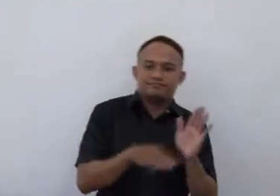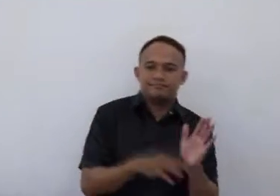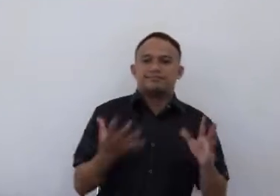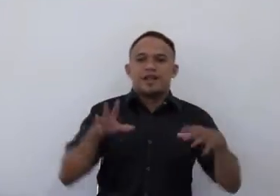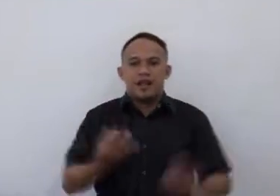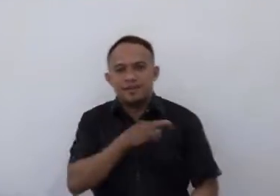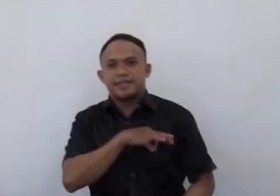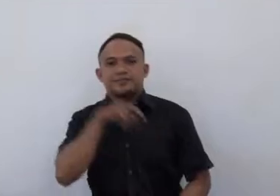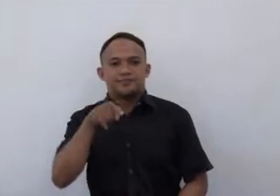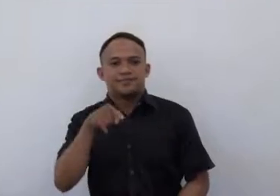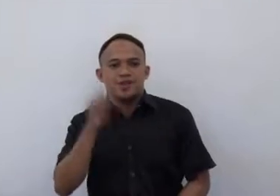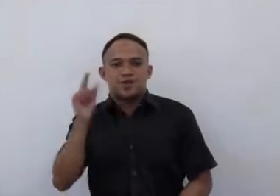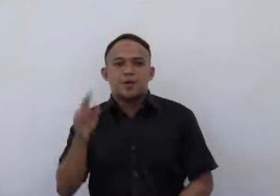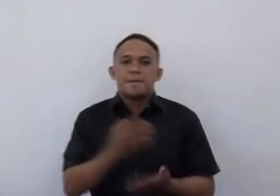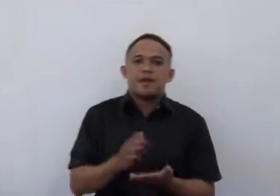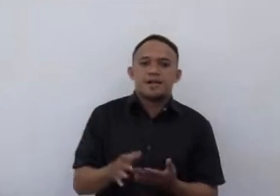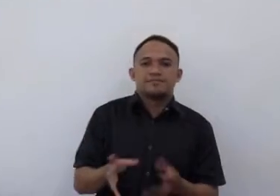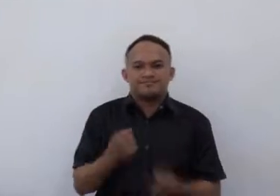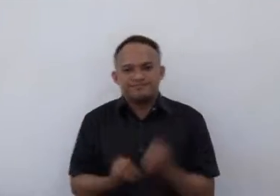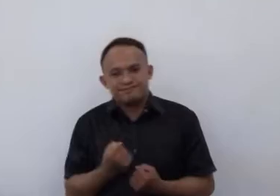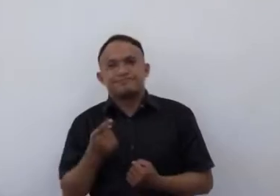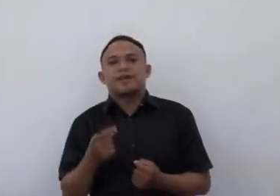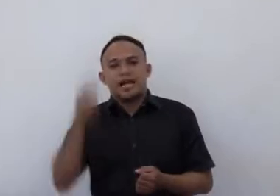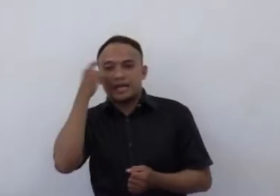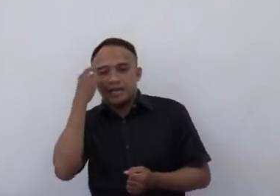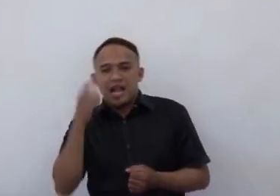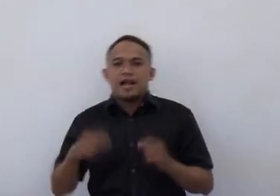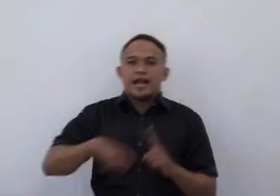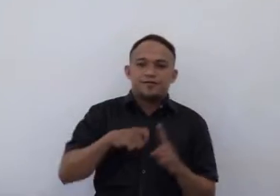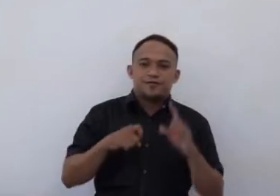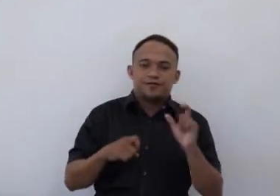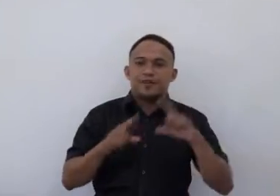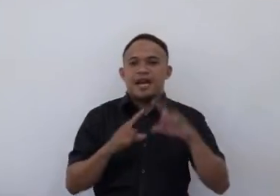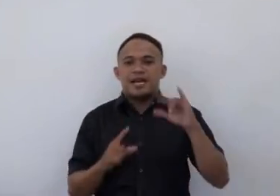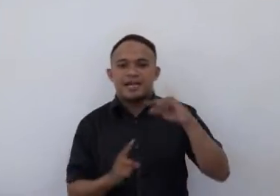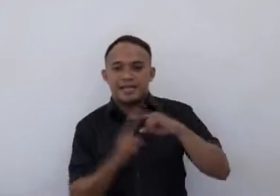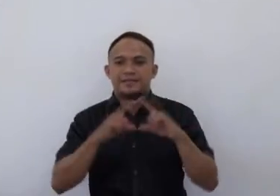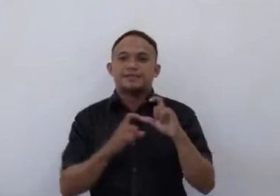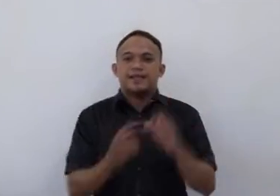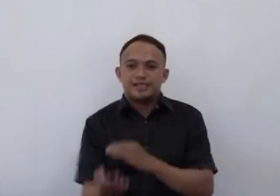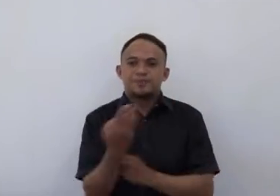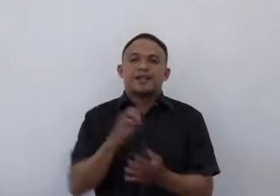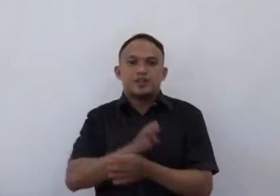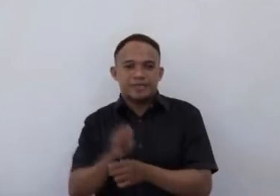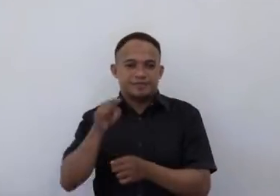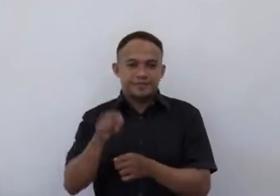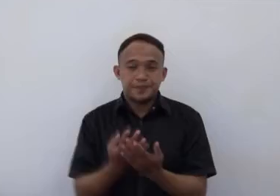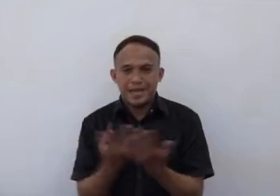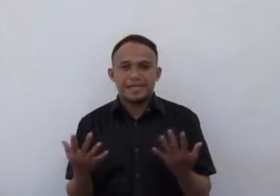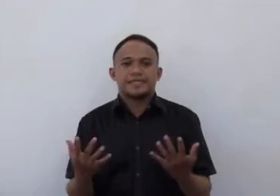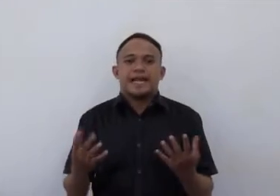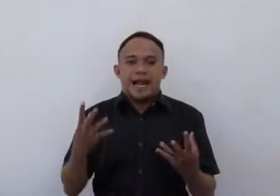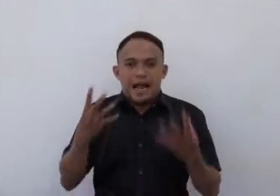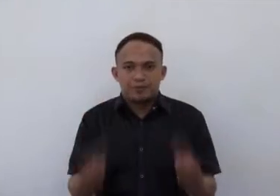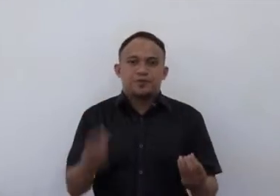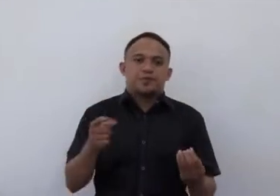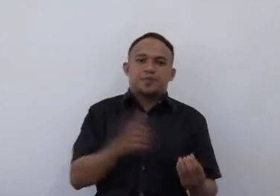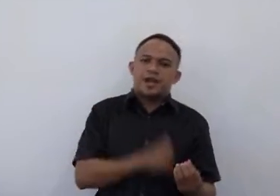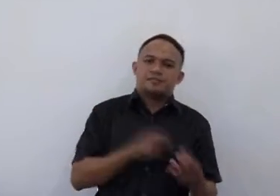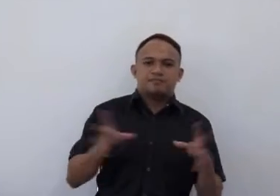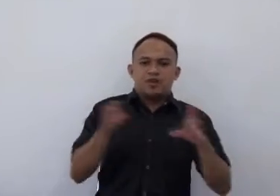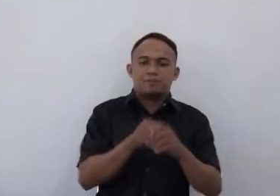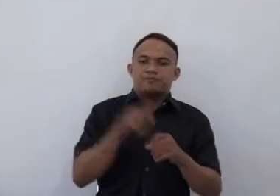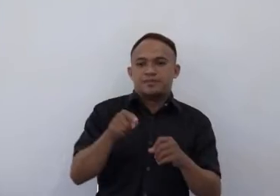3,5 triliun rupiah. Dana desa tersebut telah dimanfaatkan untuk berbagai kegiatan peningkatan kualitas hidup